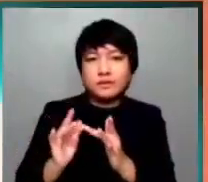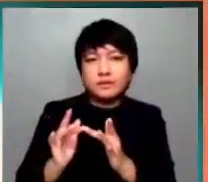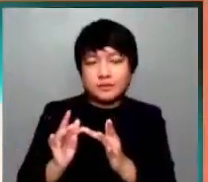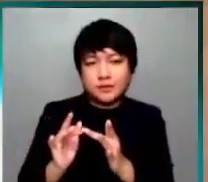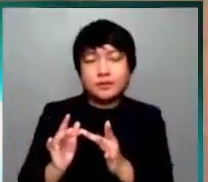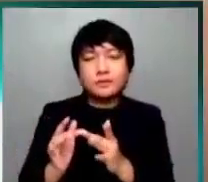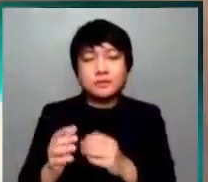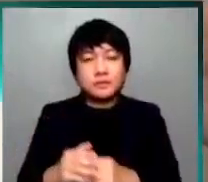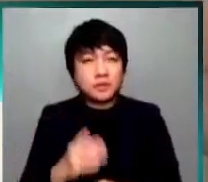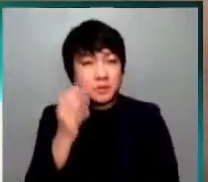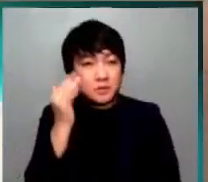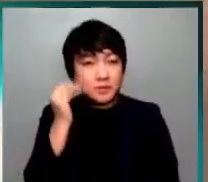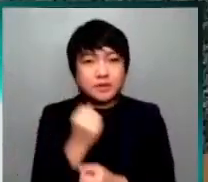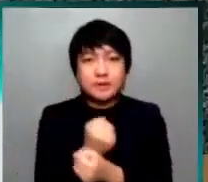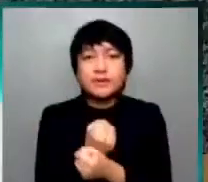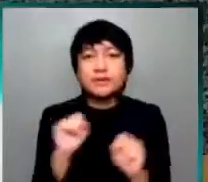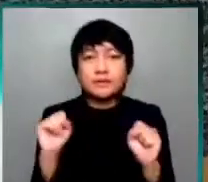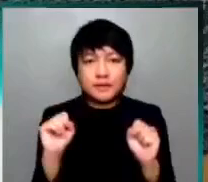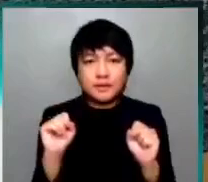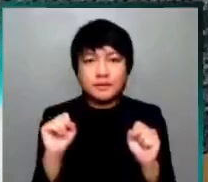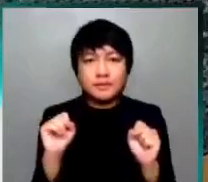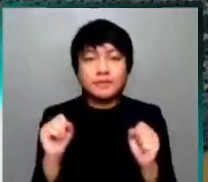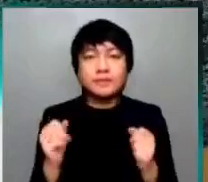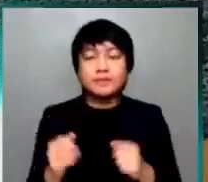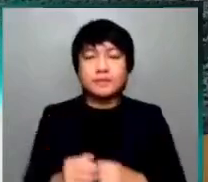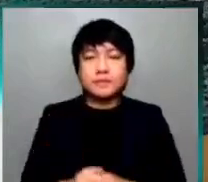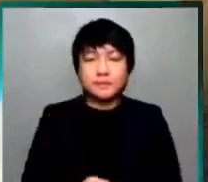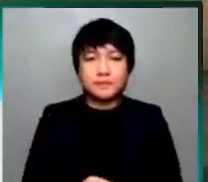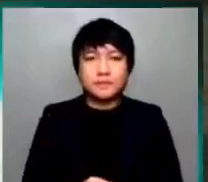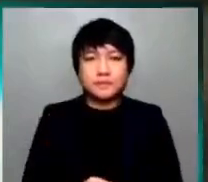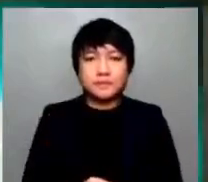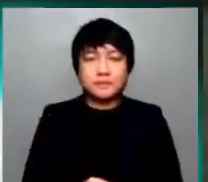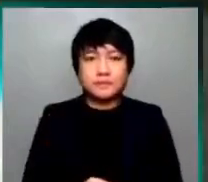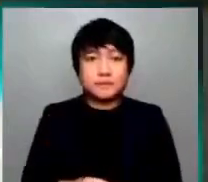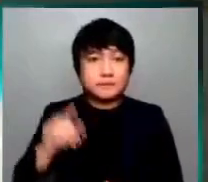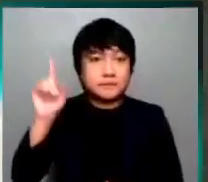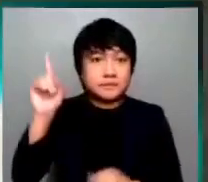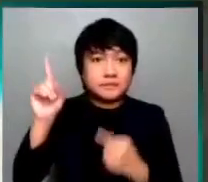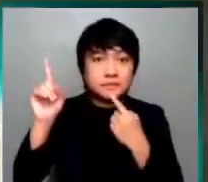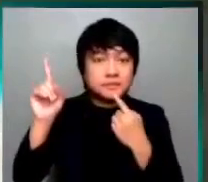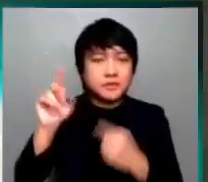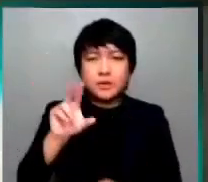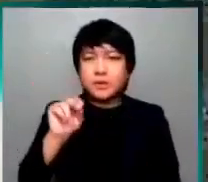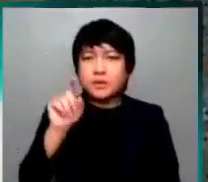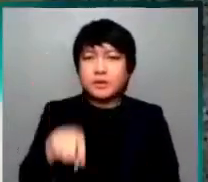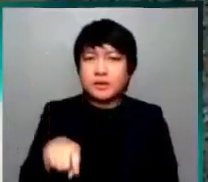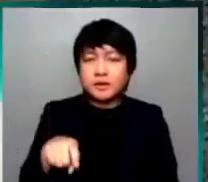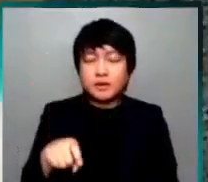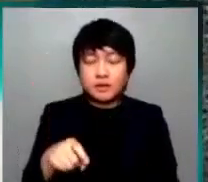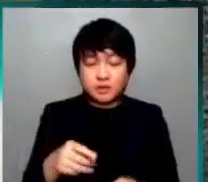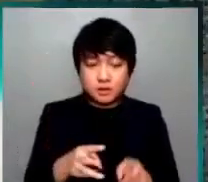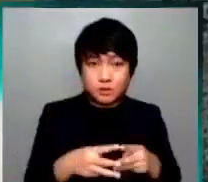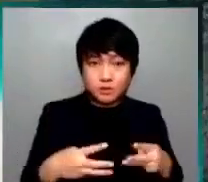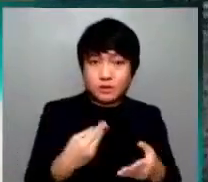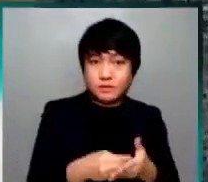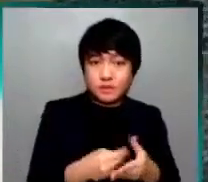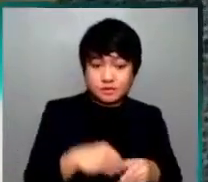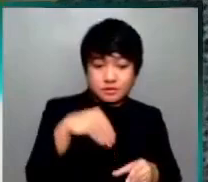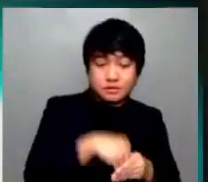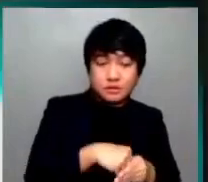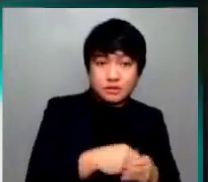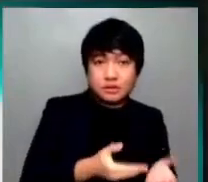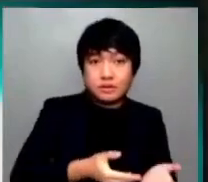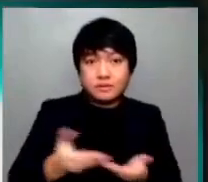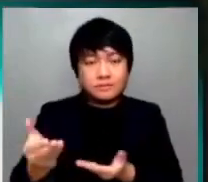ang pakinabang sa e-wallets. You don't have to bring a wallet, you just use your phone. Matutulungan sila nito na makapag-impok,